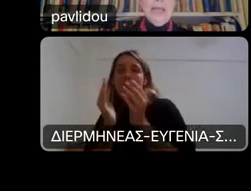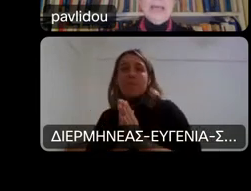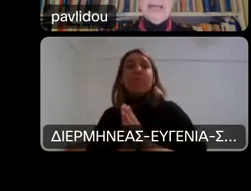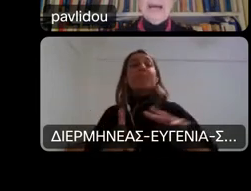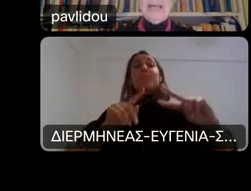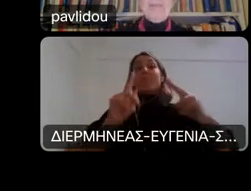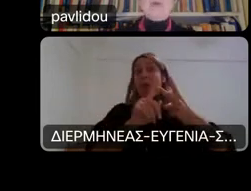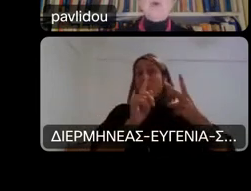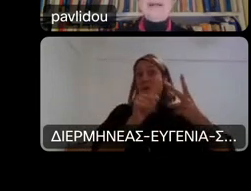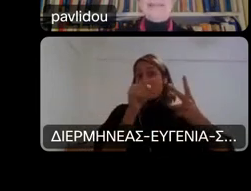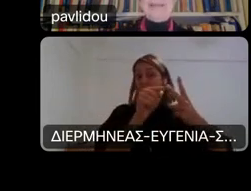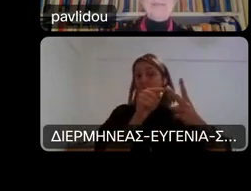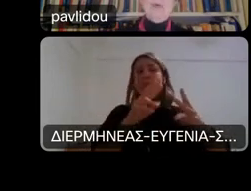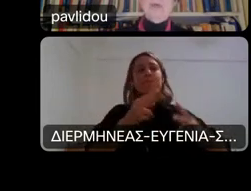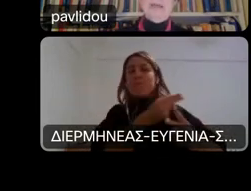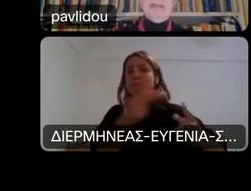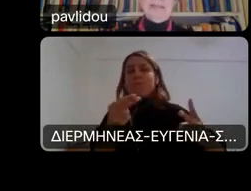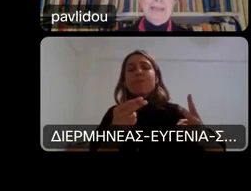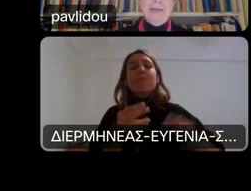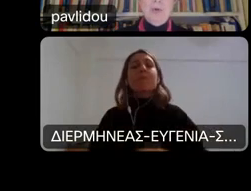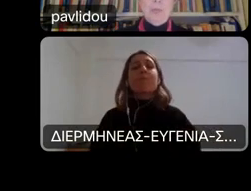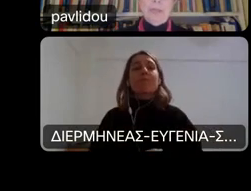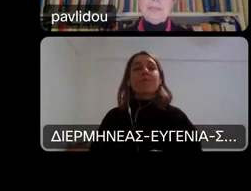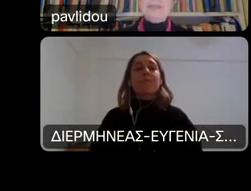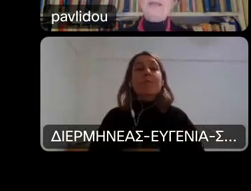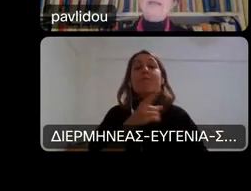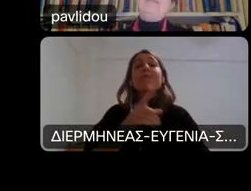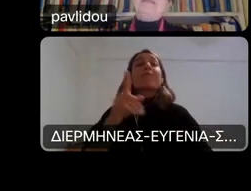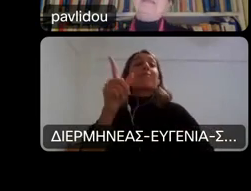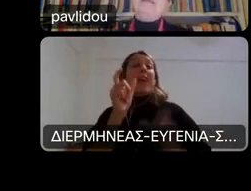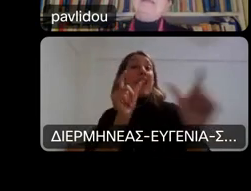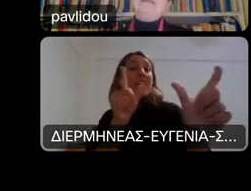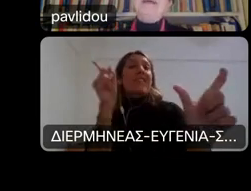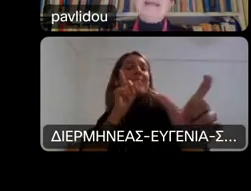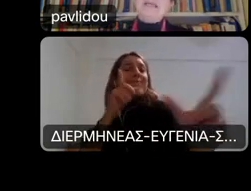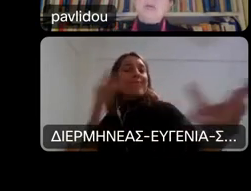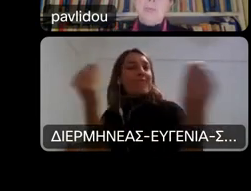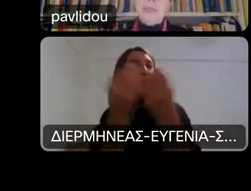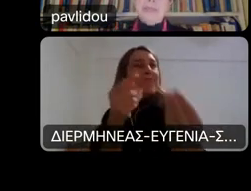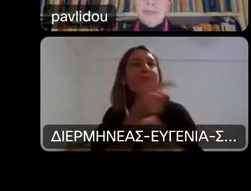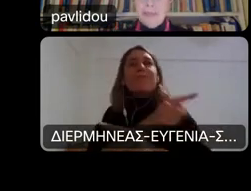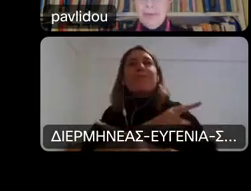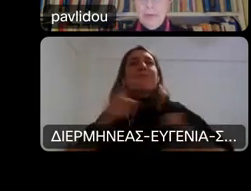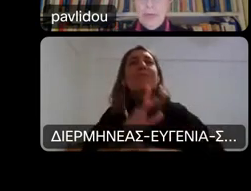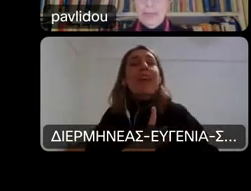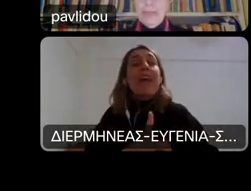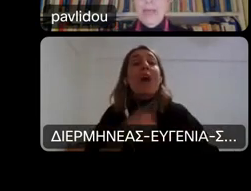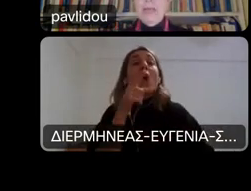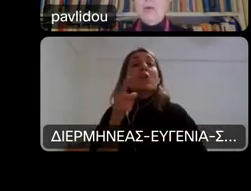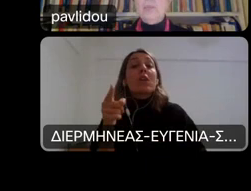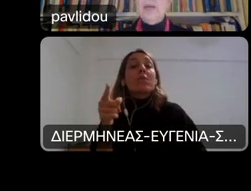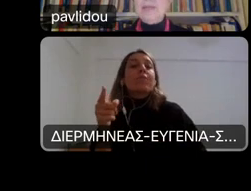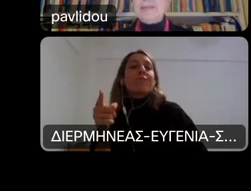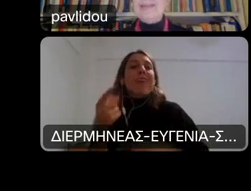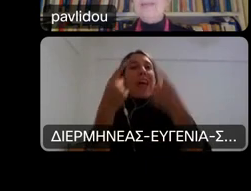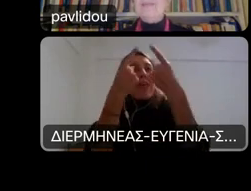έχει να κάνει με τον αντίποδα της θηλυκοποίησης, δηλαδή με την ελαχιστοποίηση της διαφοράς, η